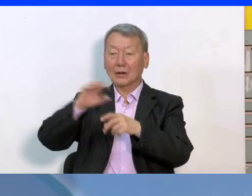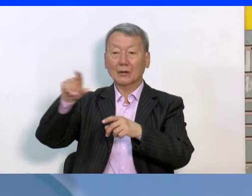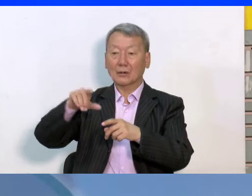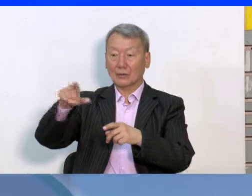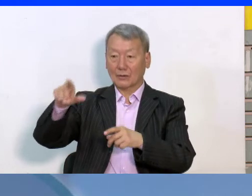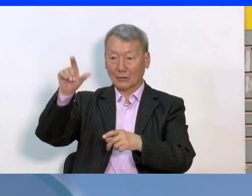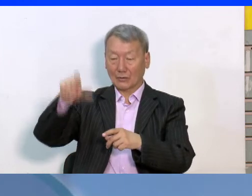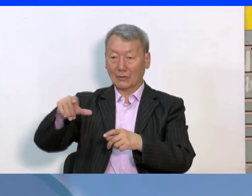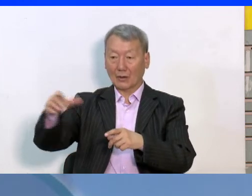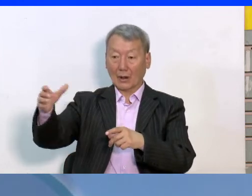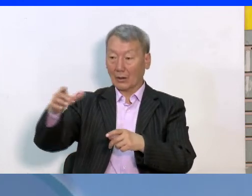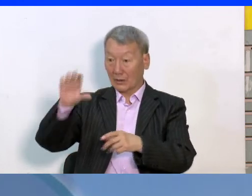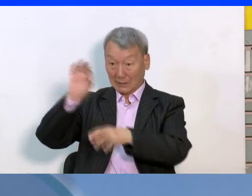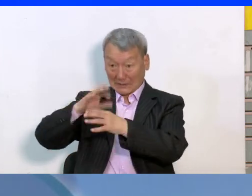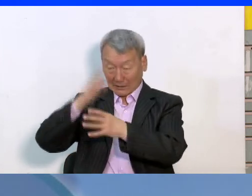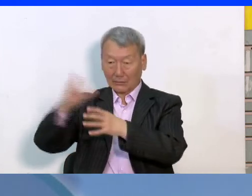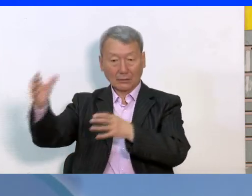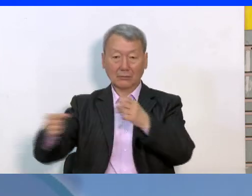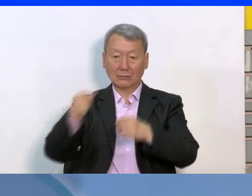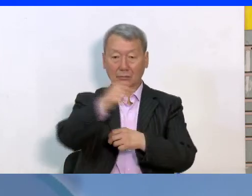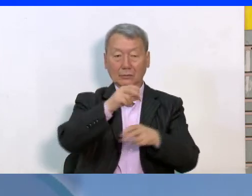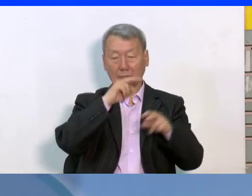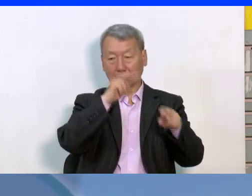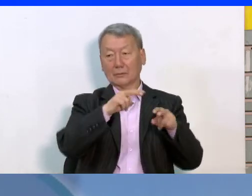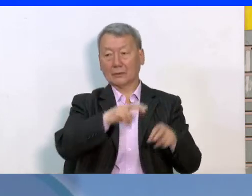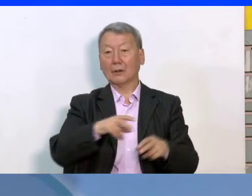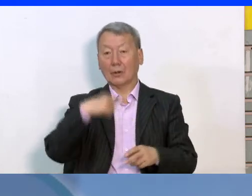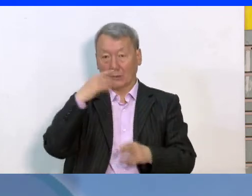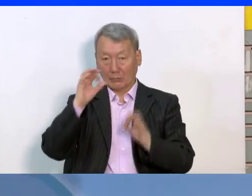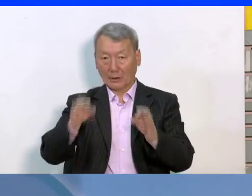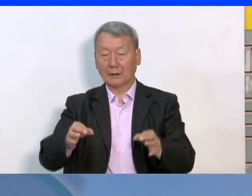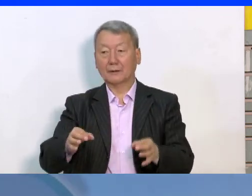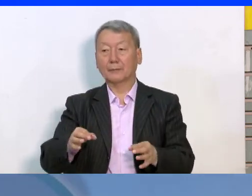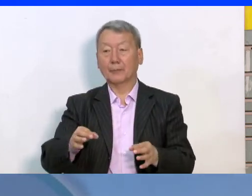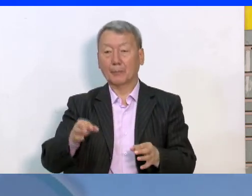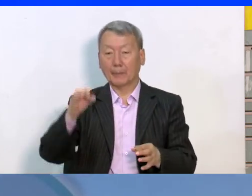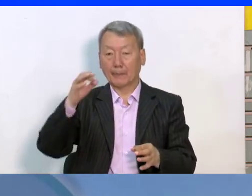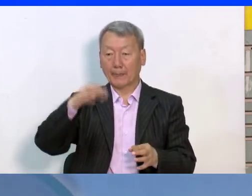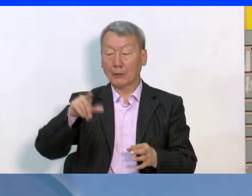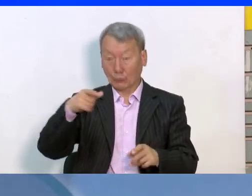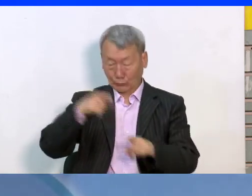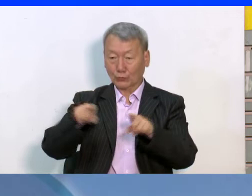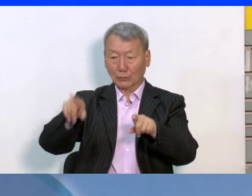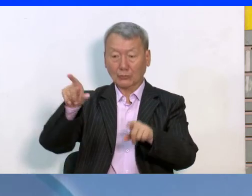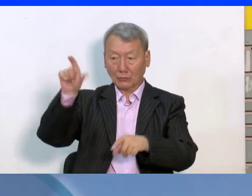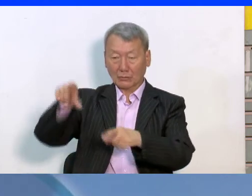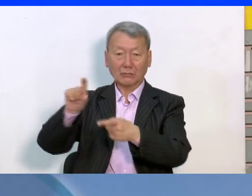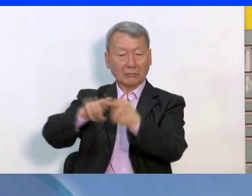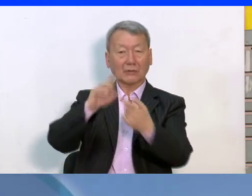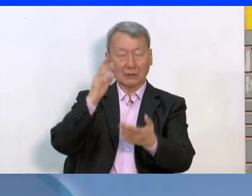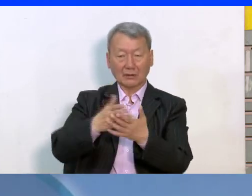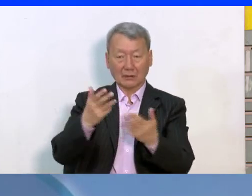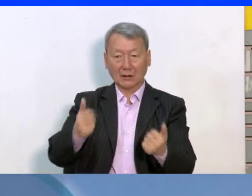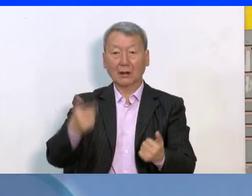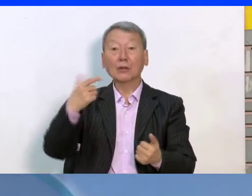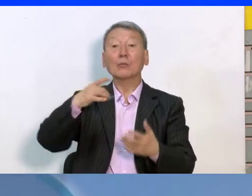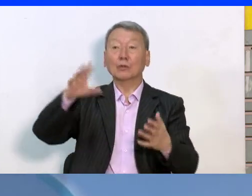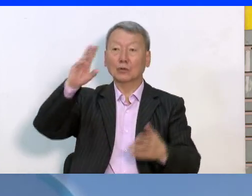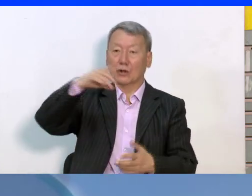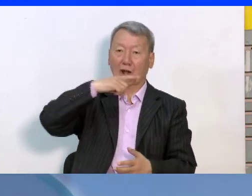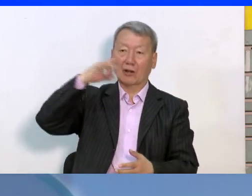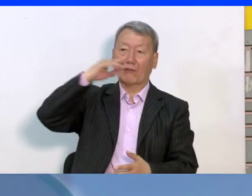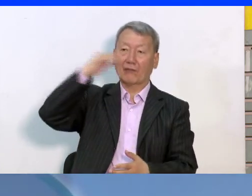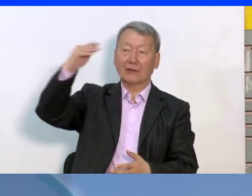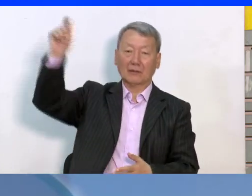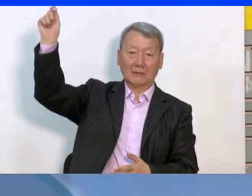ал изоляцияга алынат. Туура бул жерде дагы бир суроо болуп атат, ушулардан чыгып атат дегени. Көбүнчө бул Россия тараптан